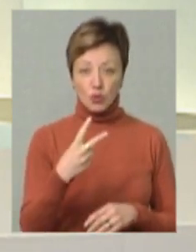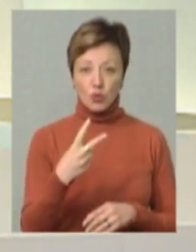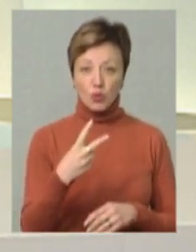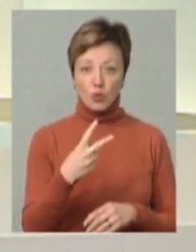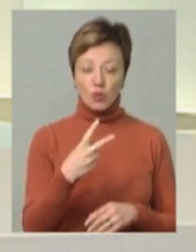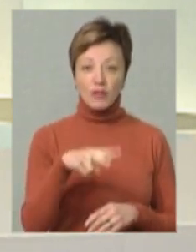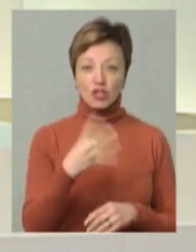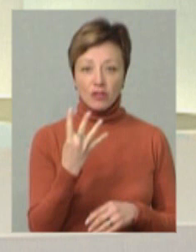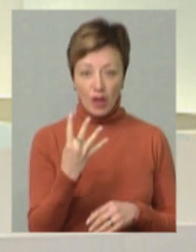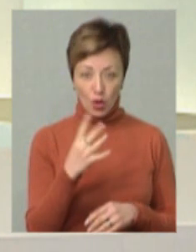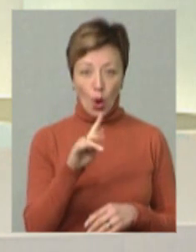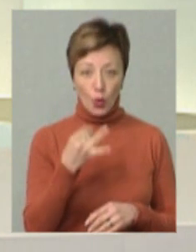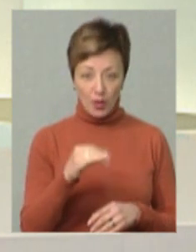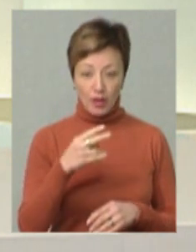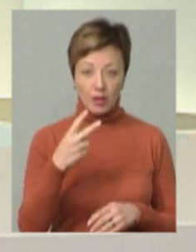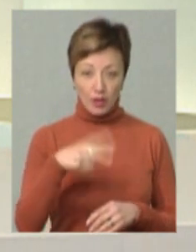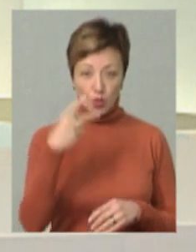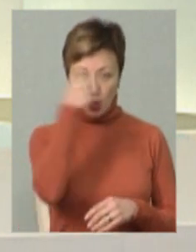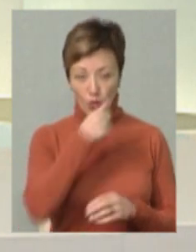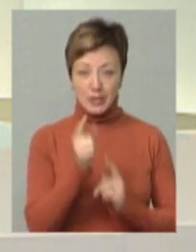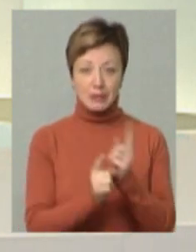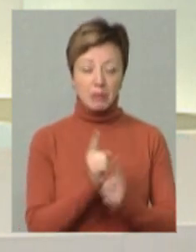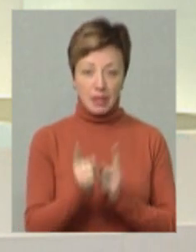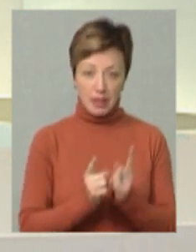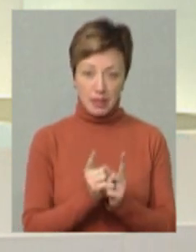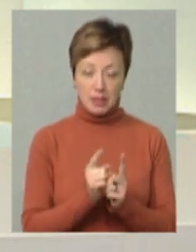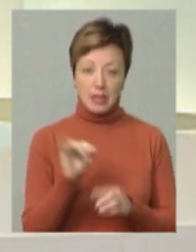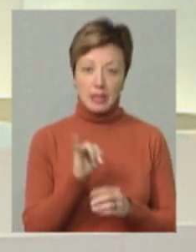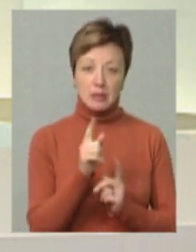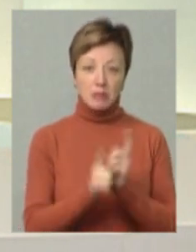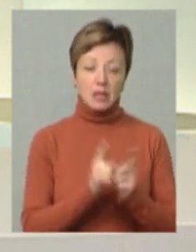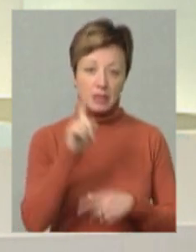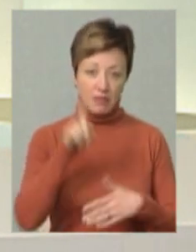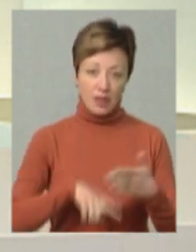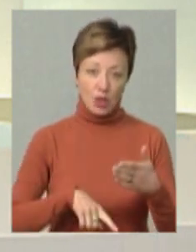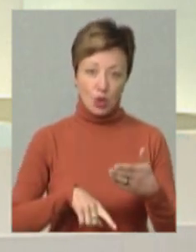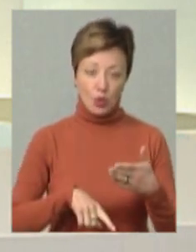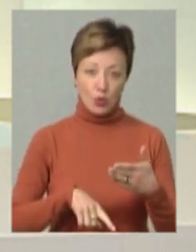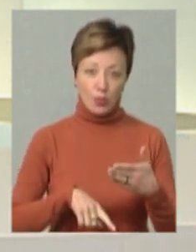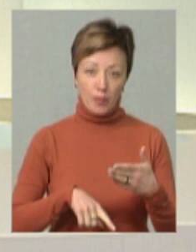24 лютого 2022 року, змінилася. І змінилася, я вірю,